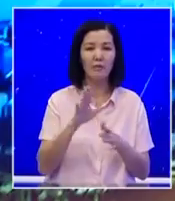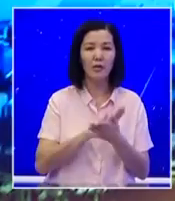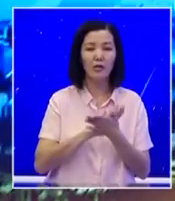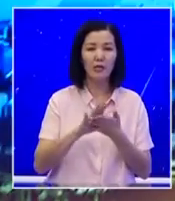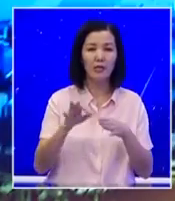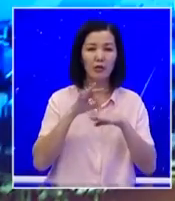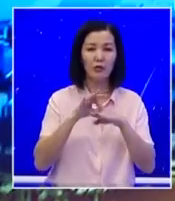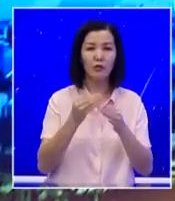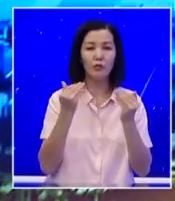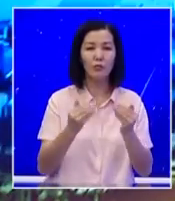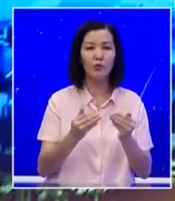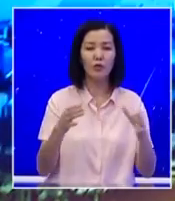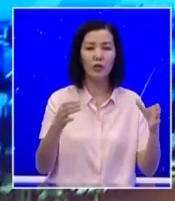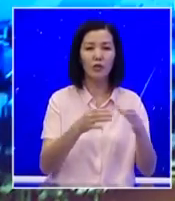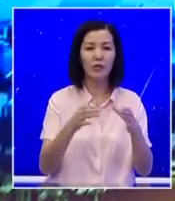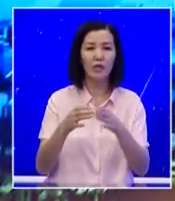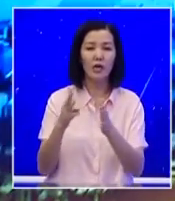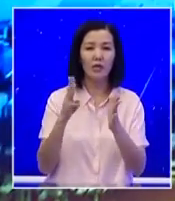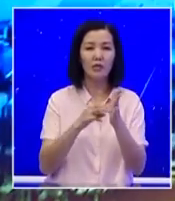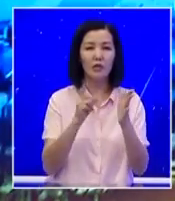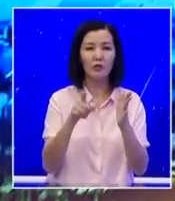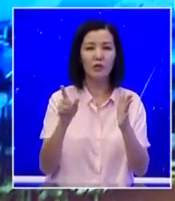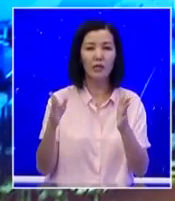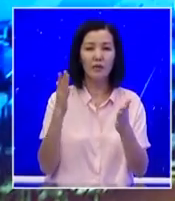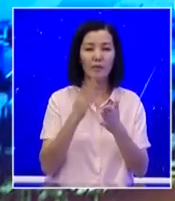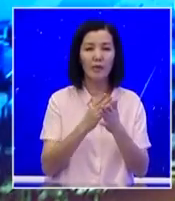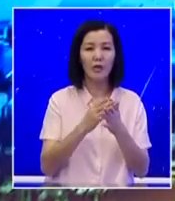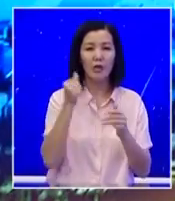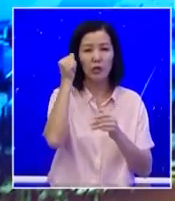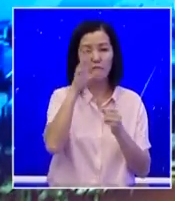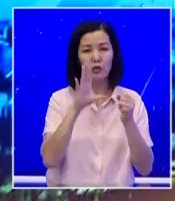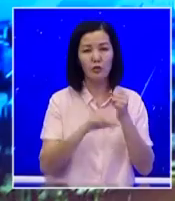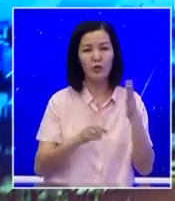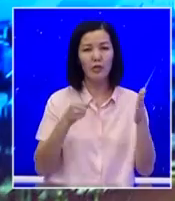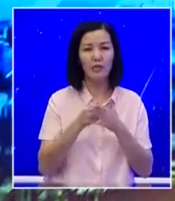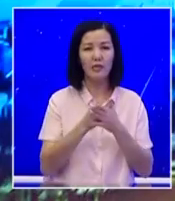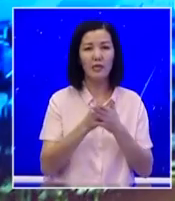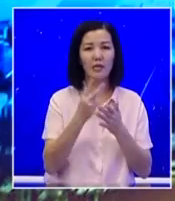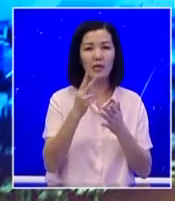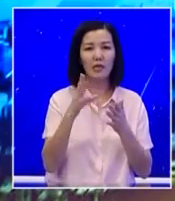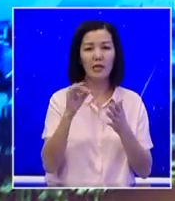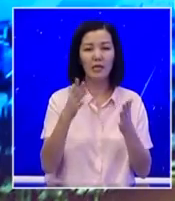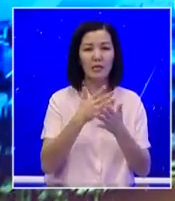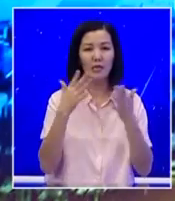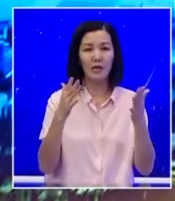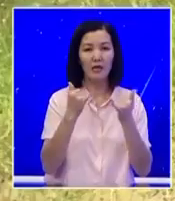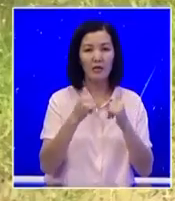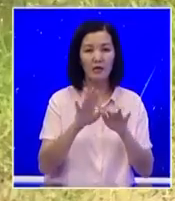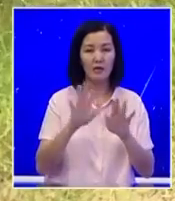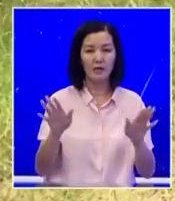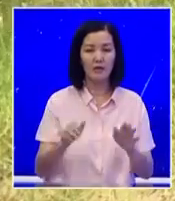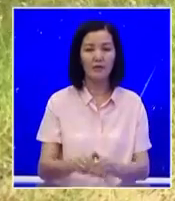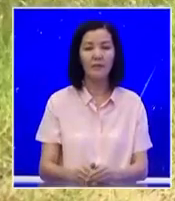жүргізді. Бүгінде бұл жасақ құрамында 800-ге жуық ерікті бар. Жыл соңына дейін олардың санын 2 есеге артпақ.